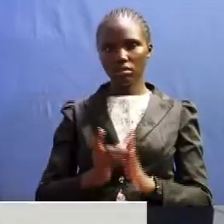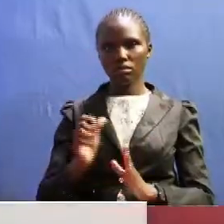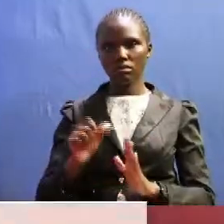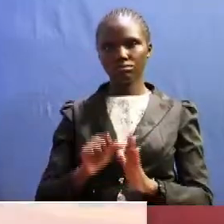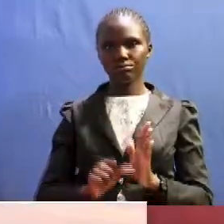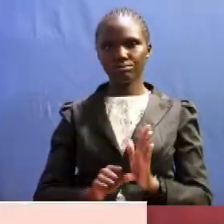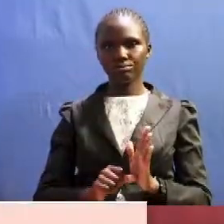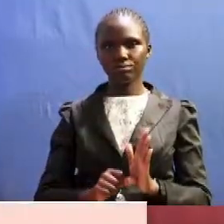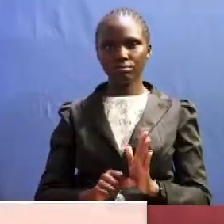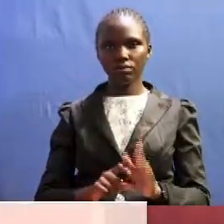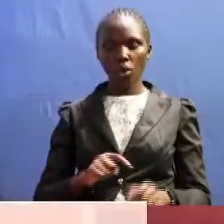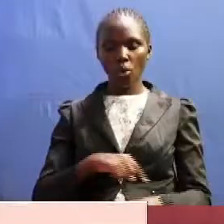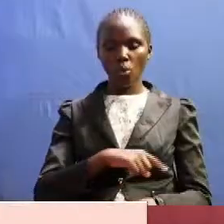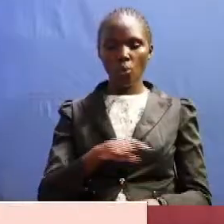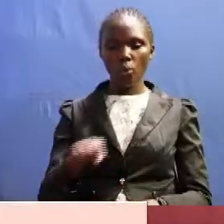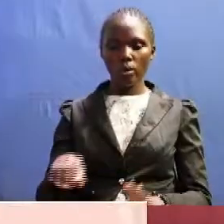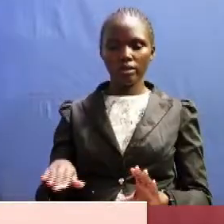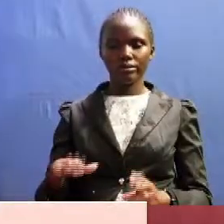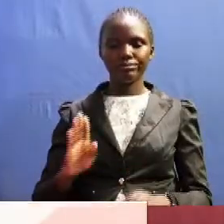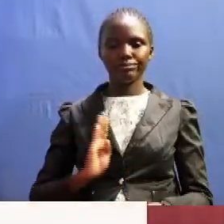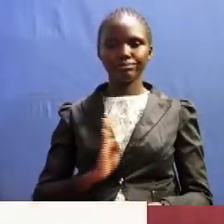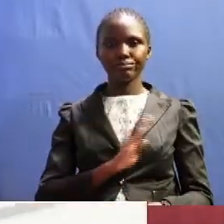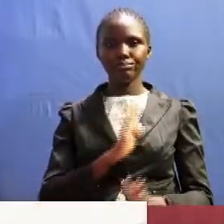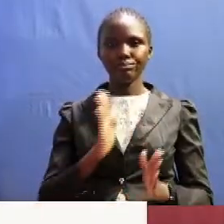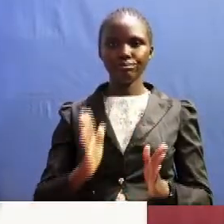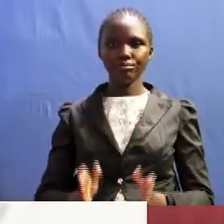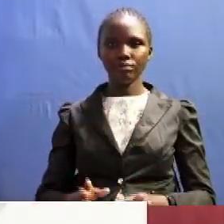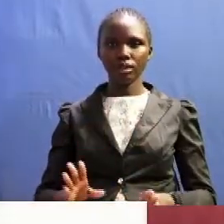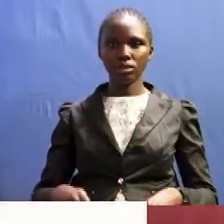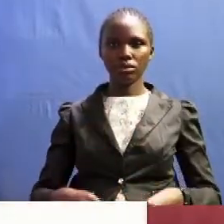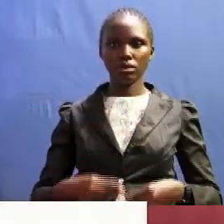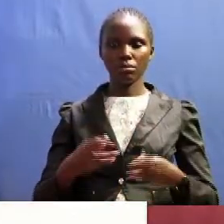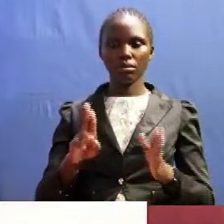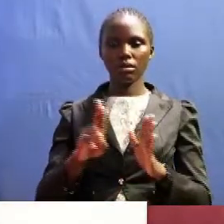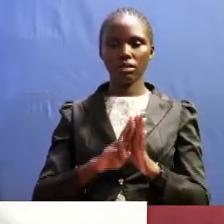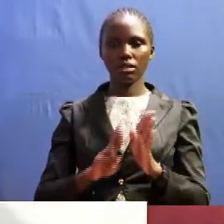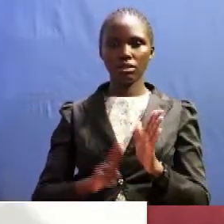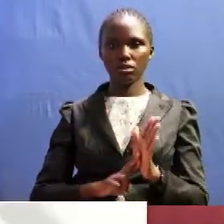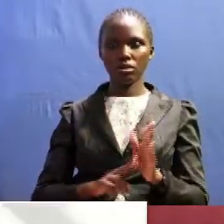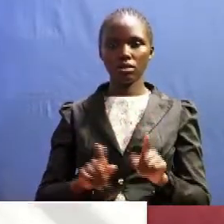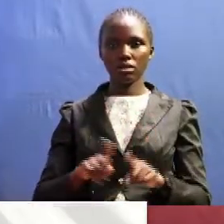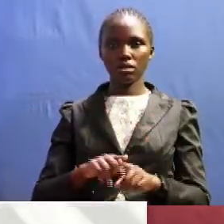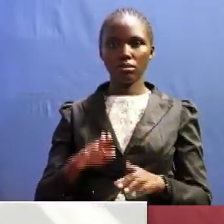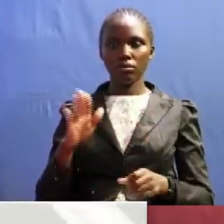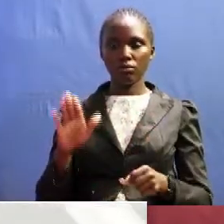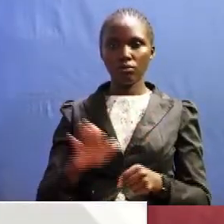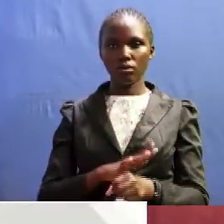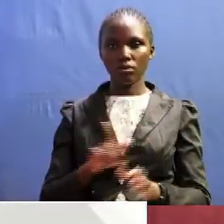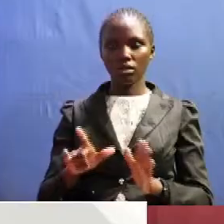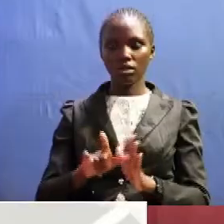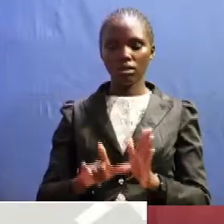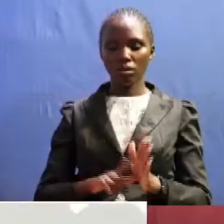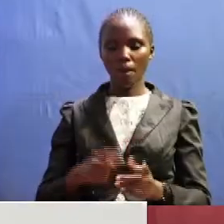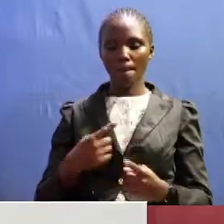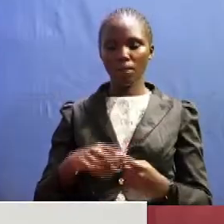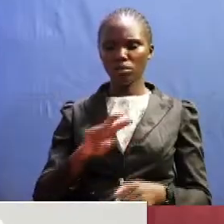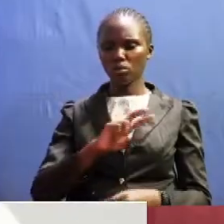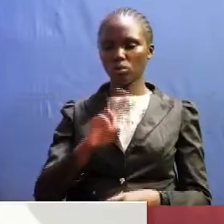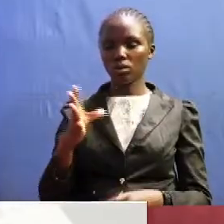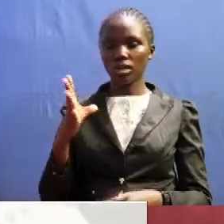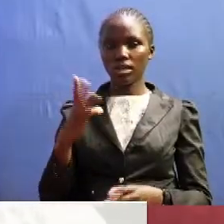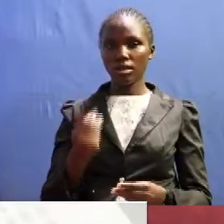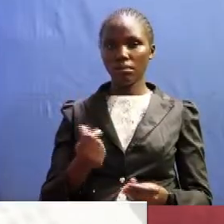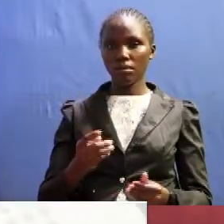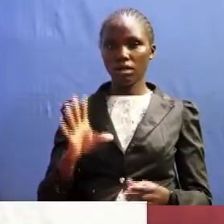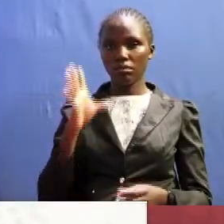agenda. Sisi kama wabunge na wale tunapitisha sheria yote kwa bunge, hatunjaona pesa kama hiyo zimepotea. Tungetaka kuambiwa